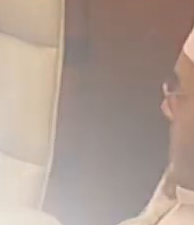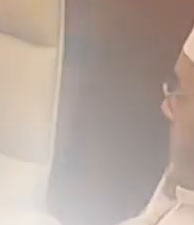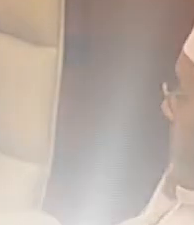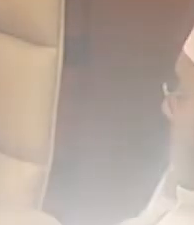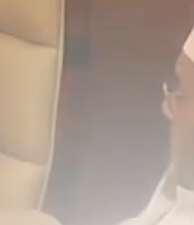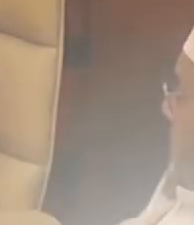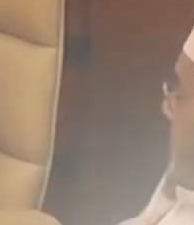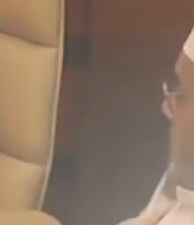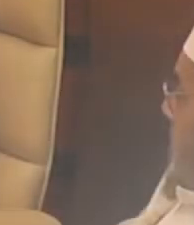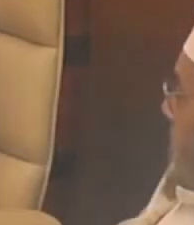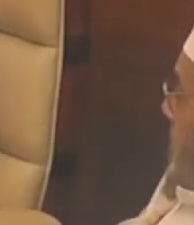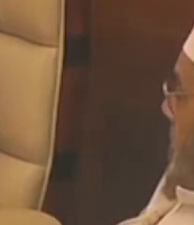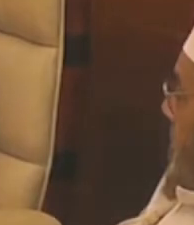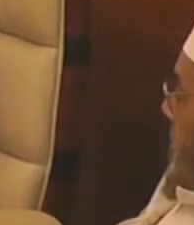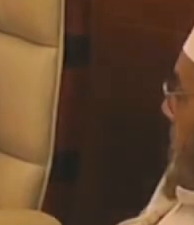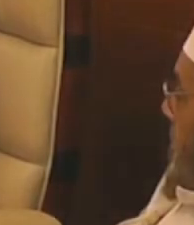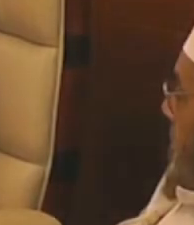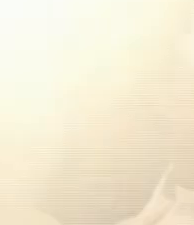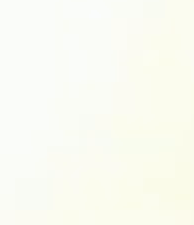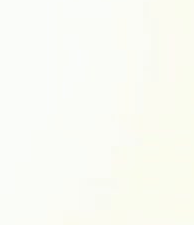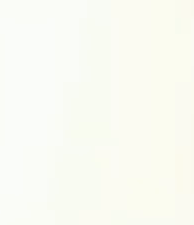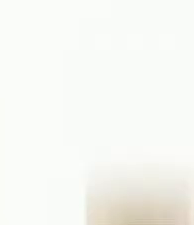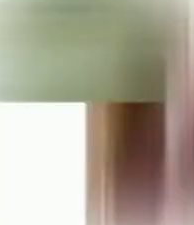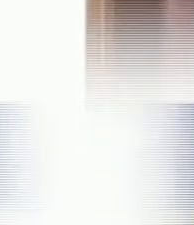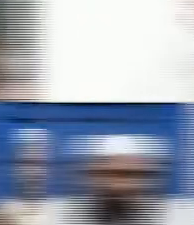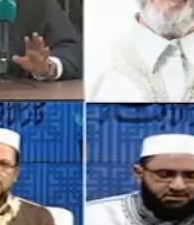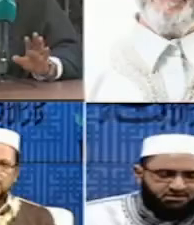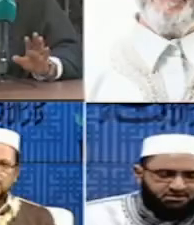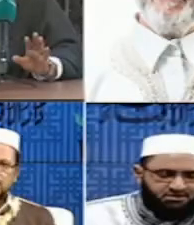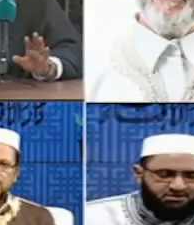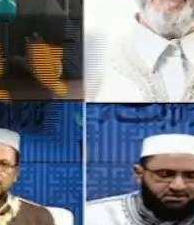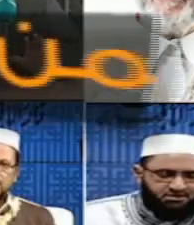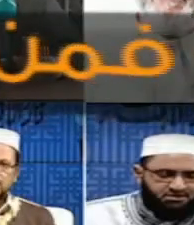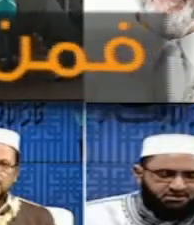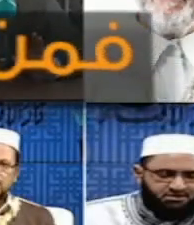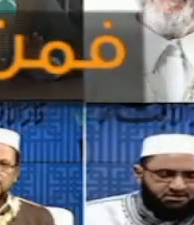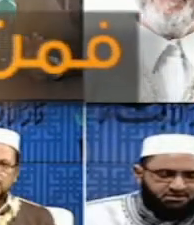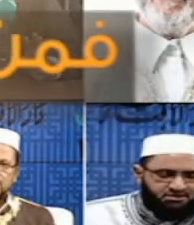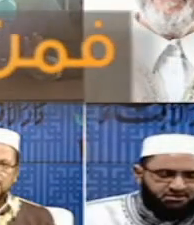دمعهم في مساء حزين، فمن يا ترى